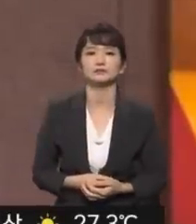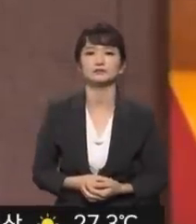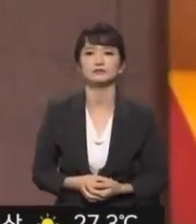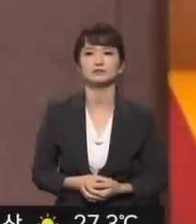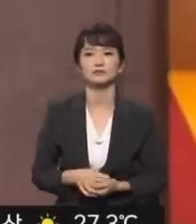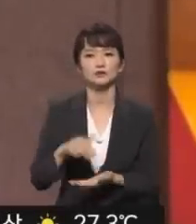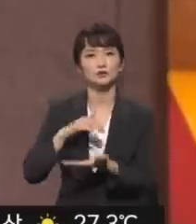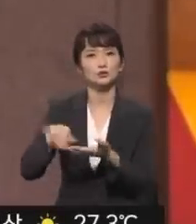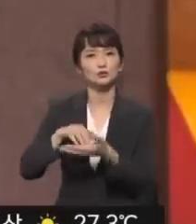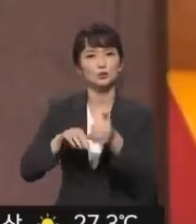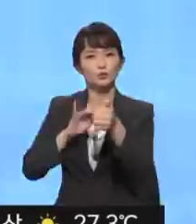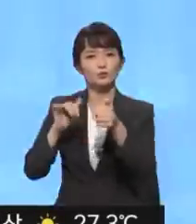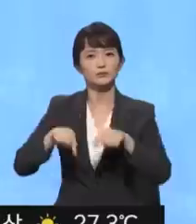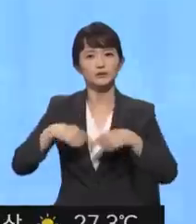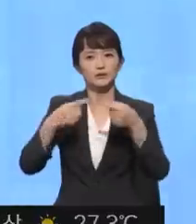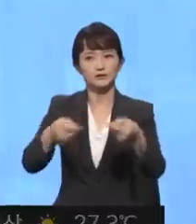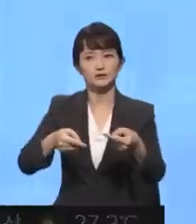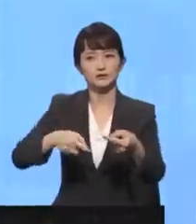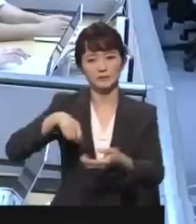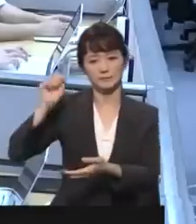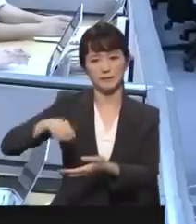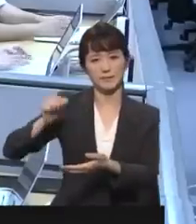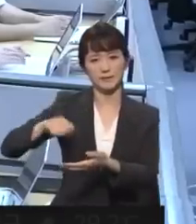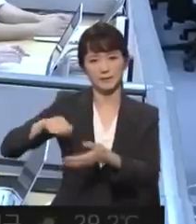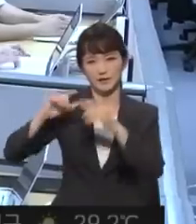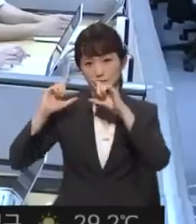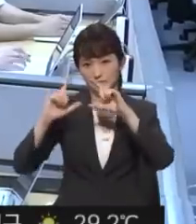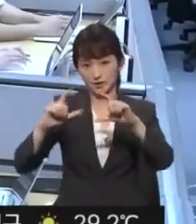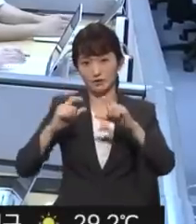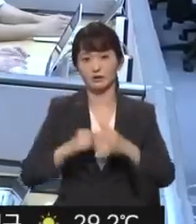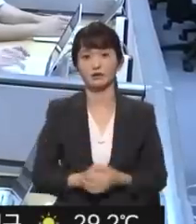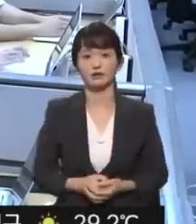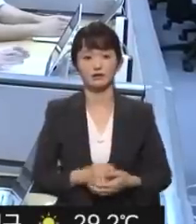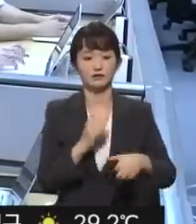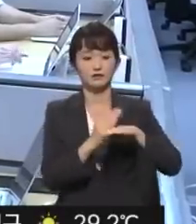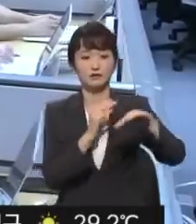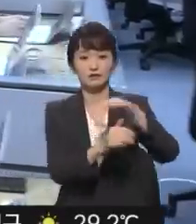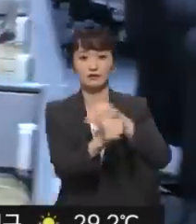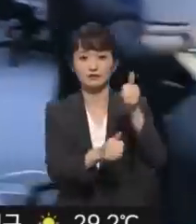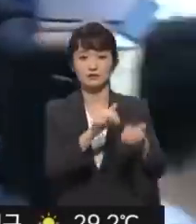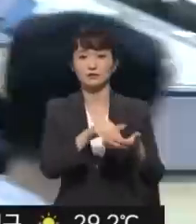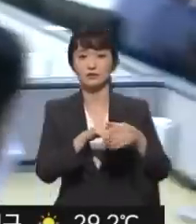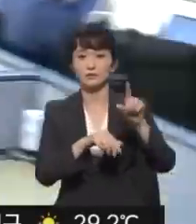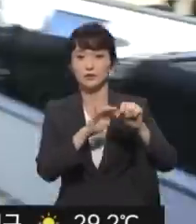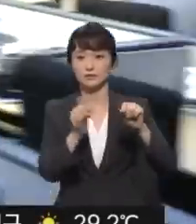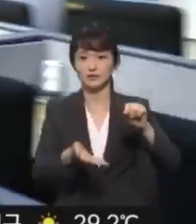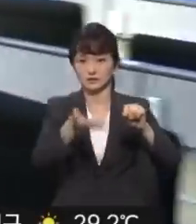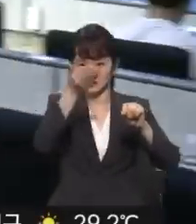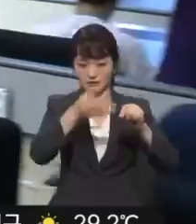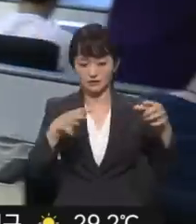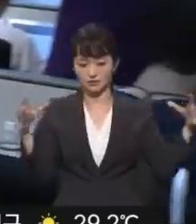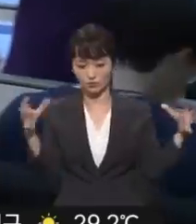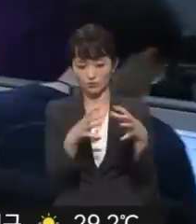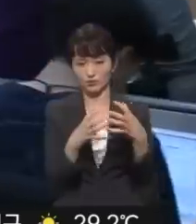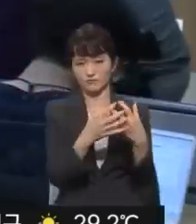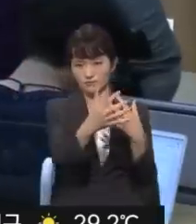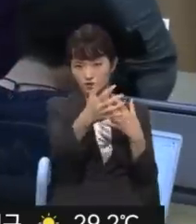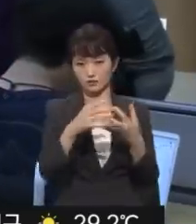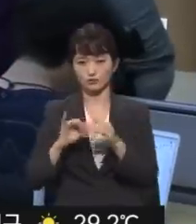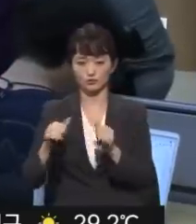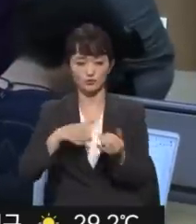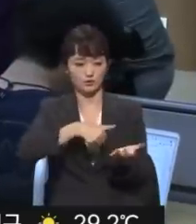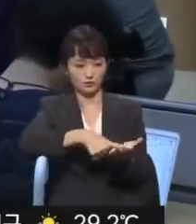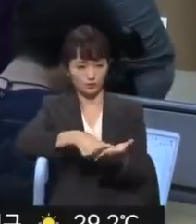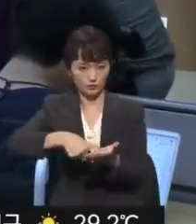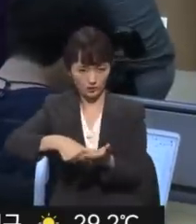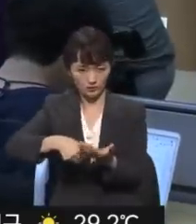대한 50명 정도 출석해서 땅 땅 땅 새 기능 거거든요 근데 이제 전당 등 이라는 것은 만명 이상의 전 당원이 모일 뿐만 아니라 전 국민이 뽑는